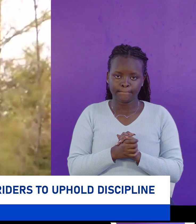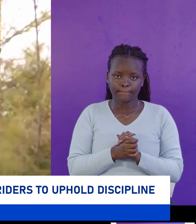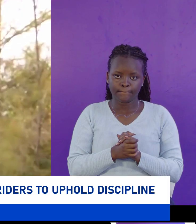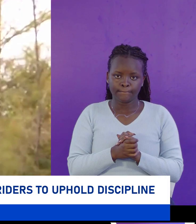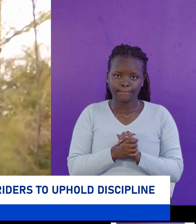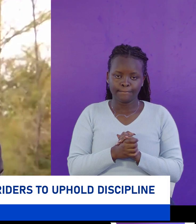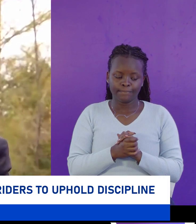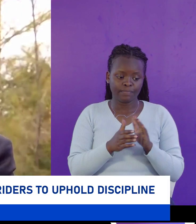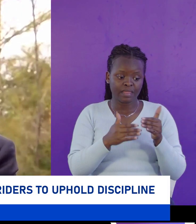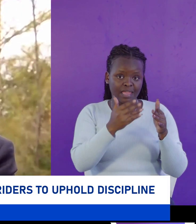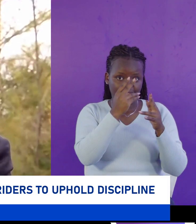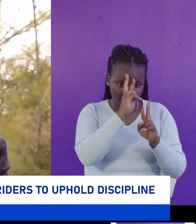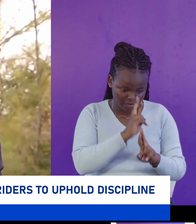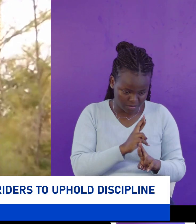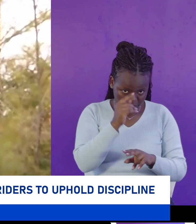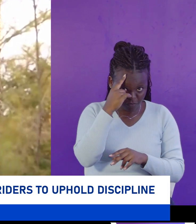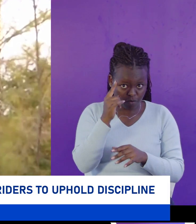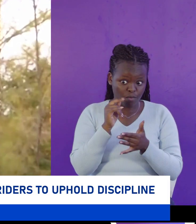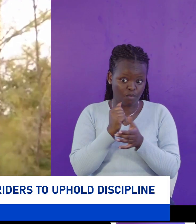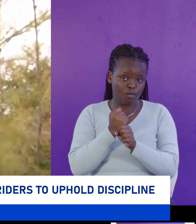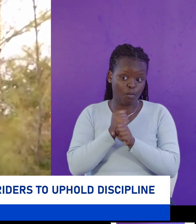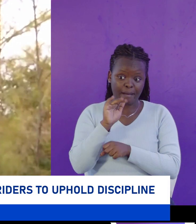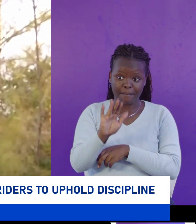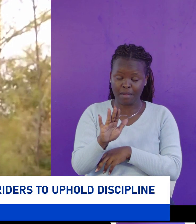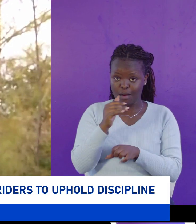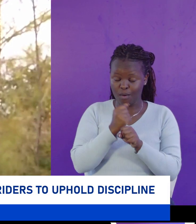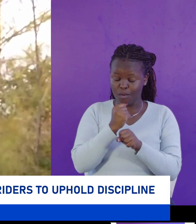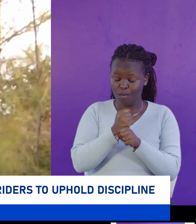Heshima na kazi yenu, kazi ambaye